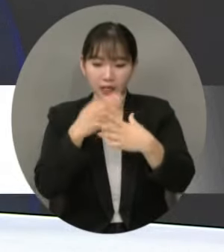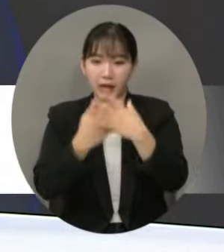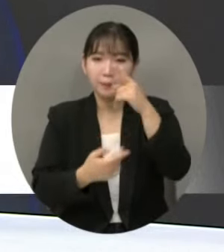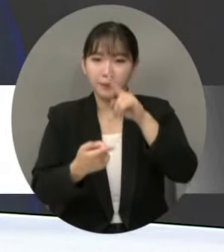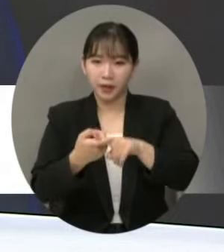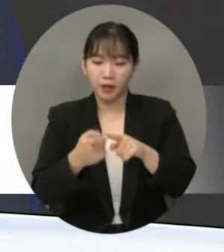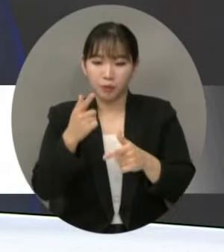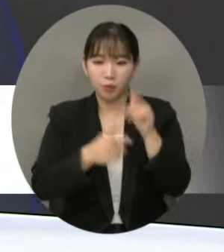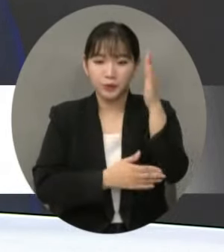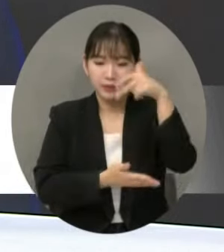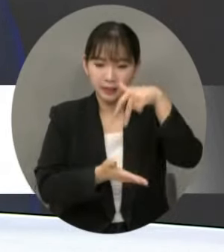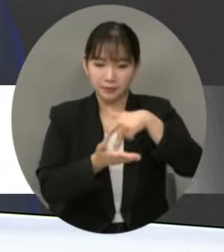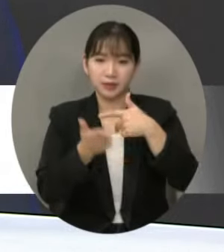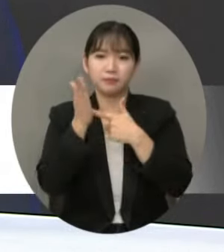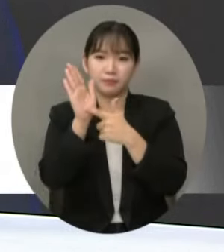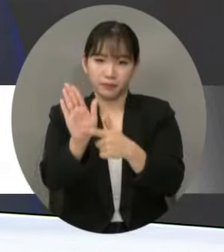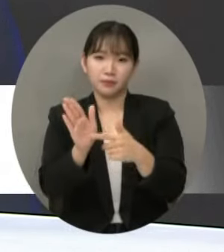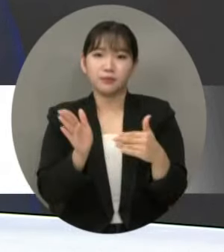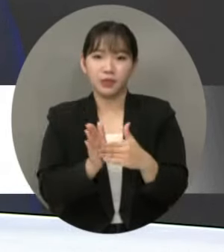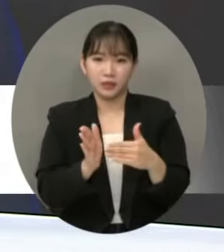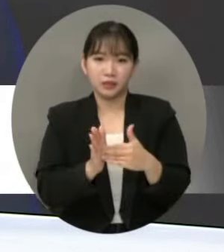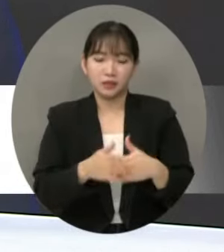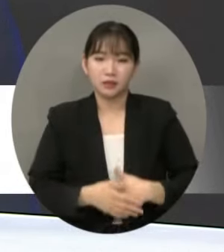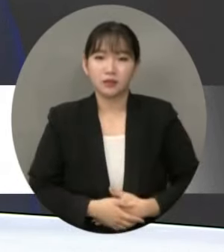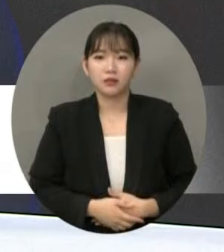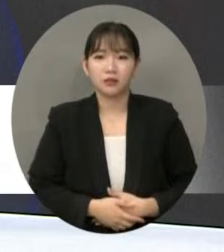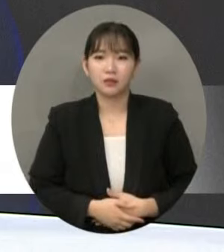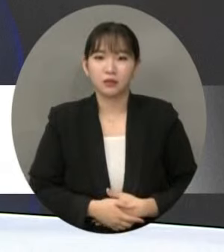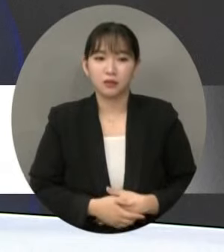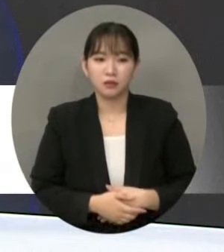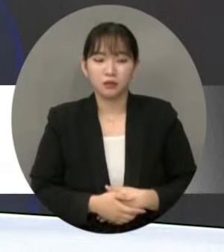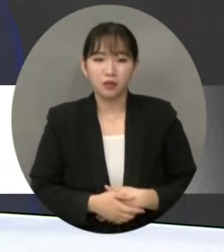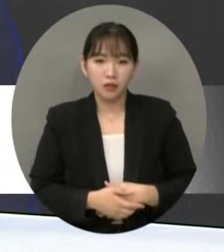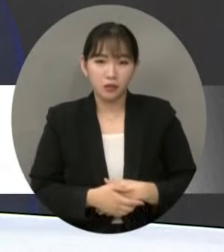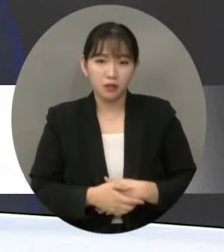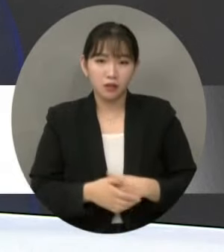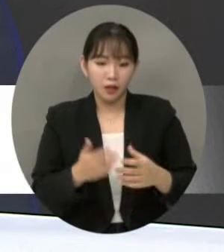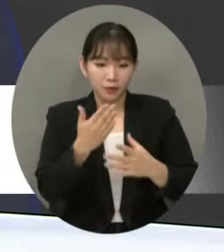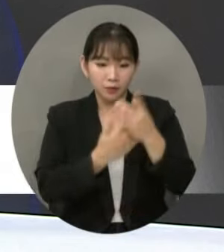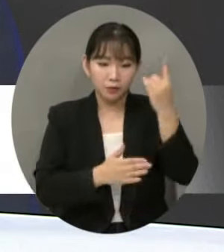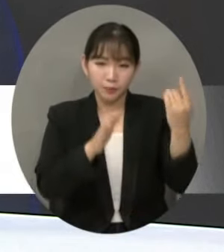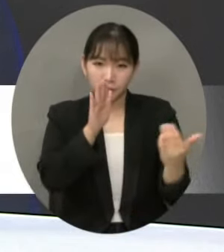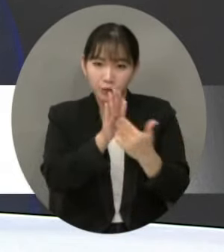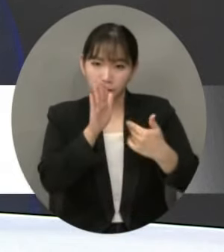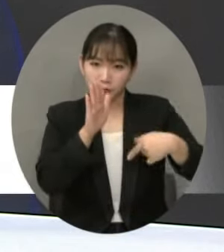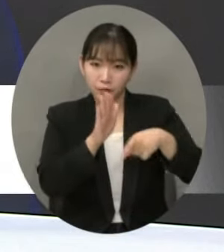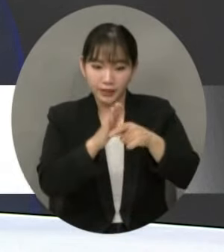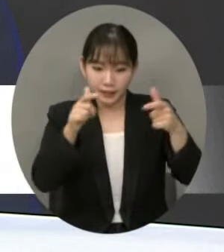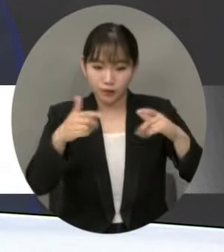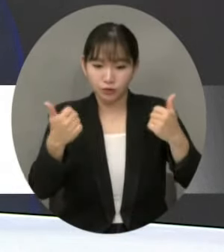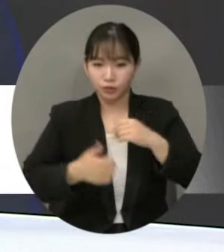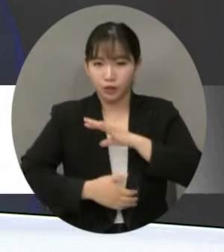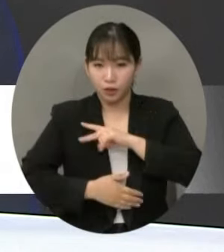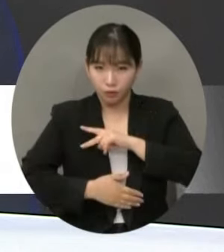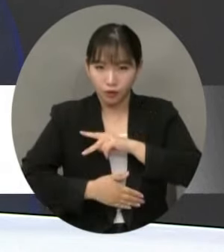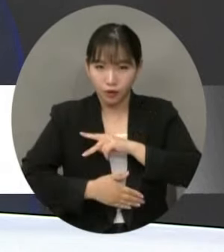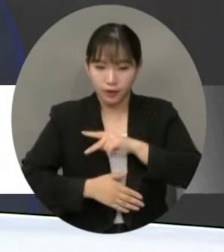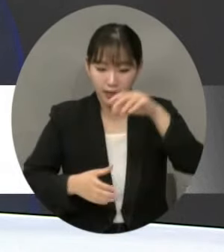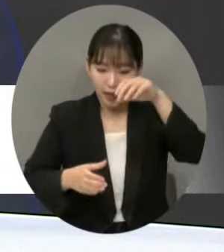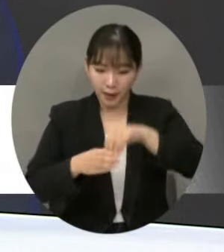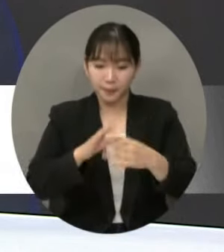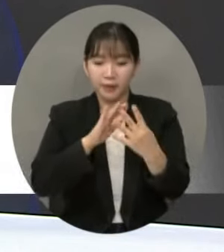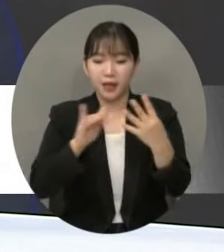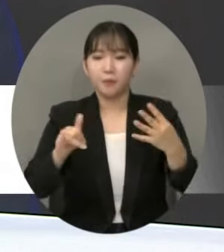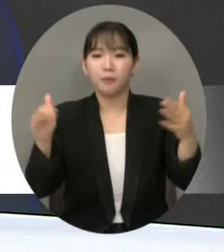대한 목포시 입장문을 발표했습니다. 눈길을 끄는 것은 통합 실현을 위해 지역구 국회의원을 포함한 4자